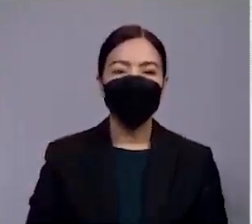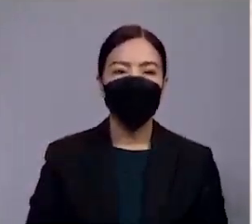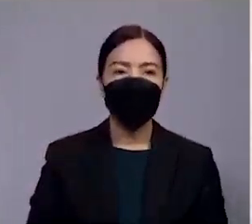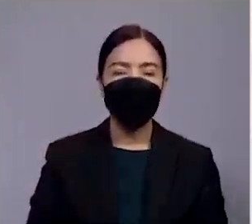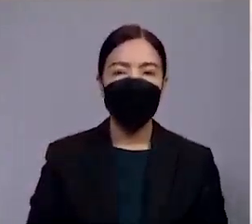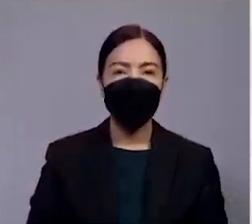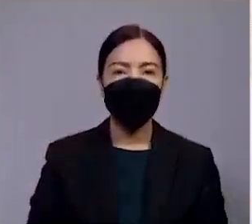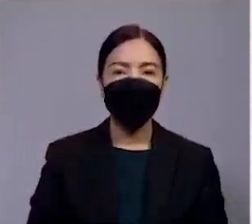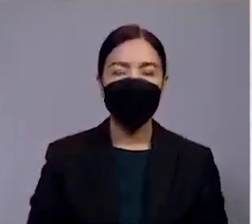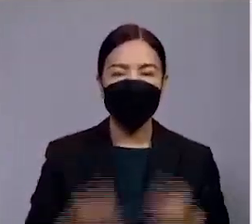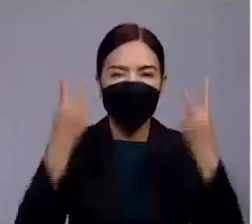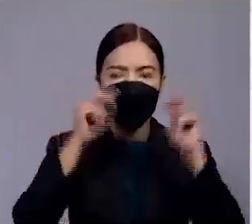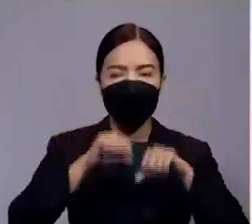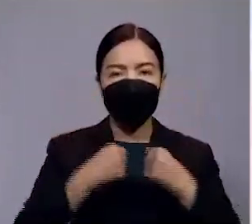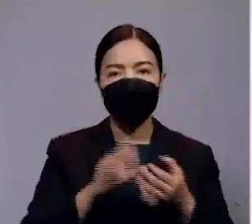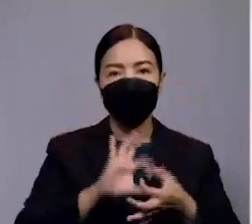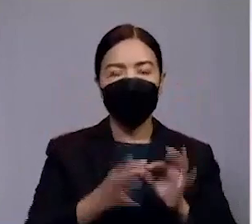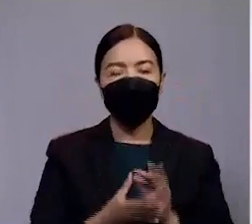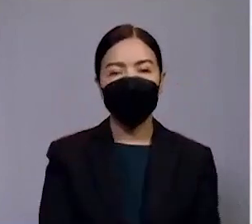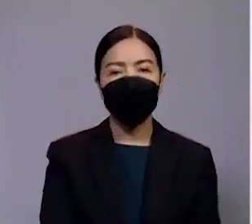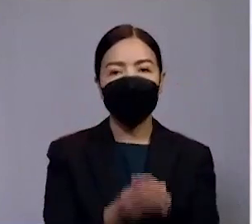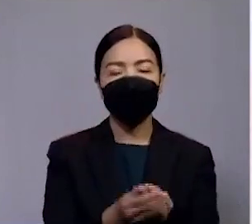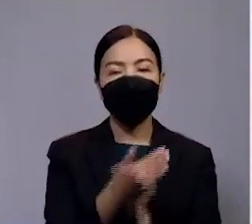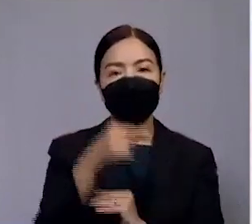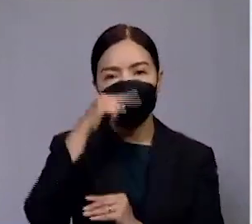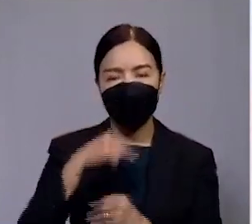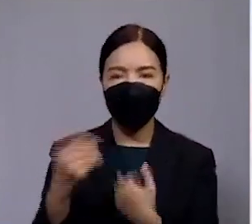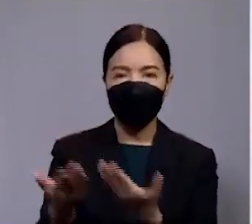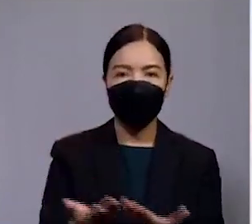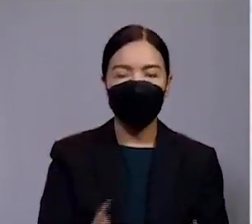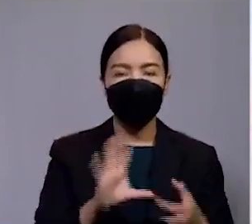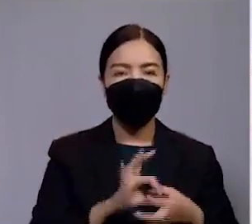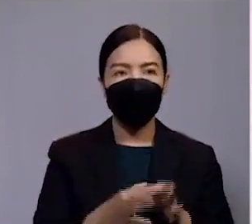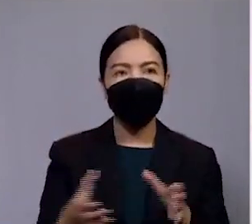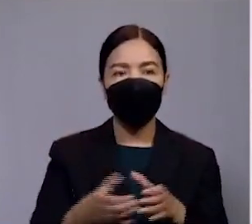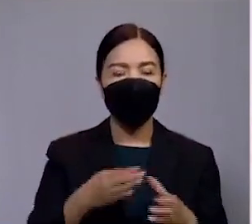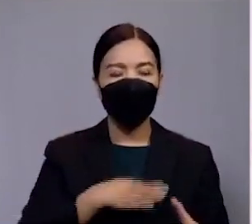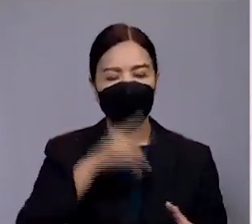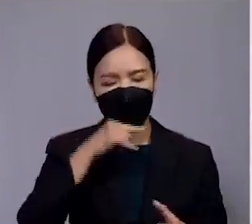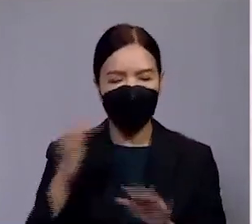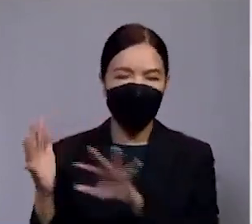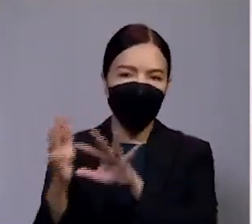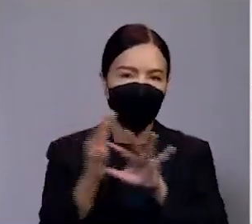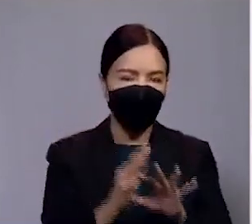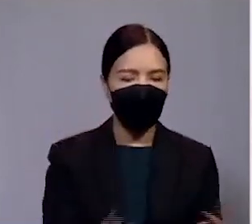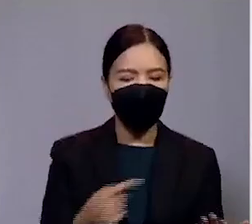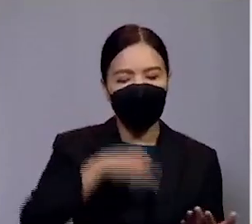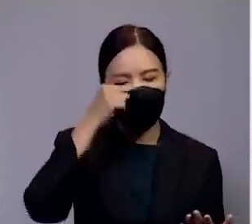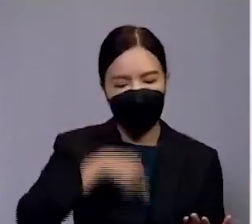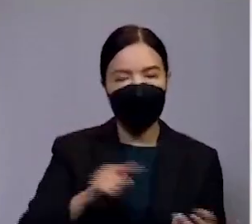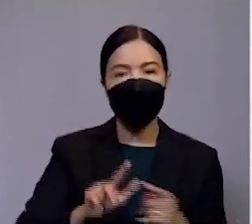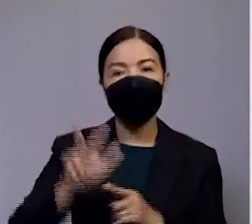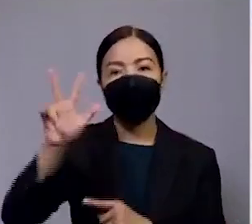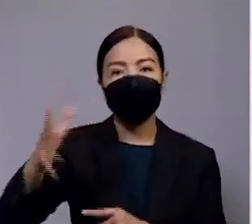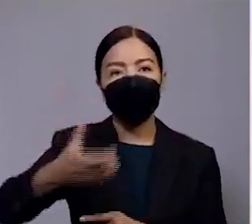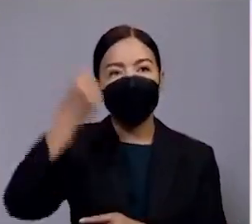นายสมพรใช้บางยางนายกสมาคมกีฬาวอลเลย์บอลแห่งประเทศไทยครับต้อนรับนักกีฬาวอลเลย์บอลหญิงทีมชาติไทยเดินทางกลับมาถึงไทยครับหลังคว้าอันดับ3